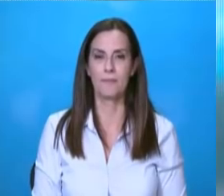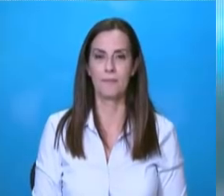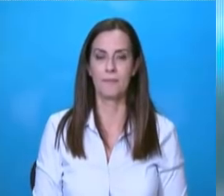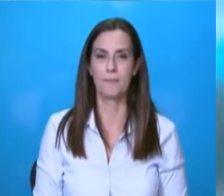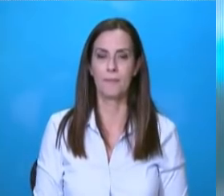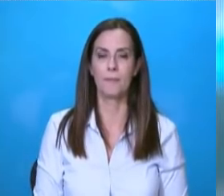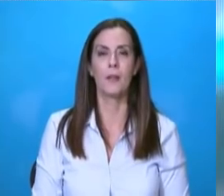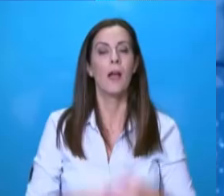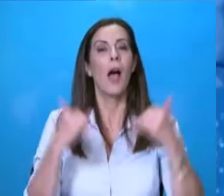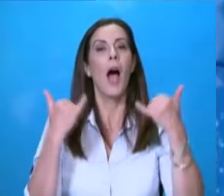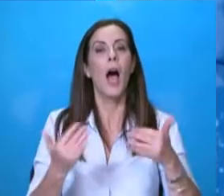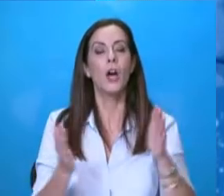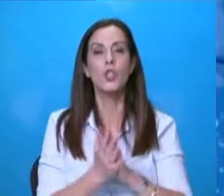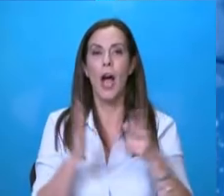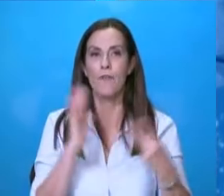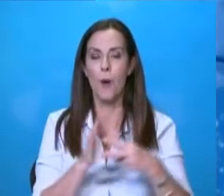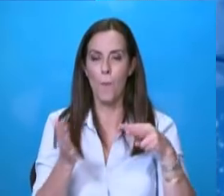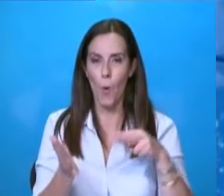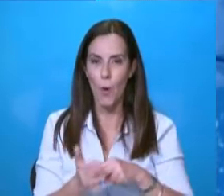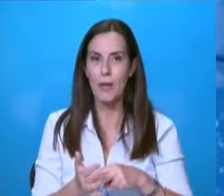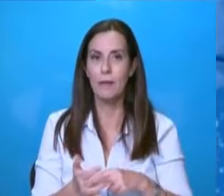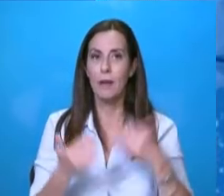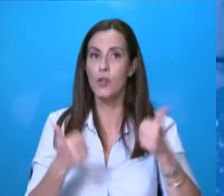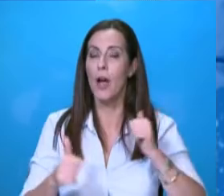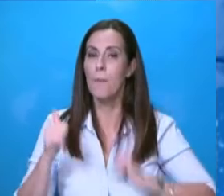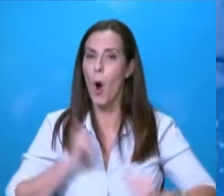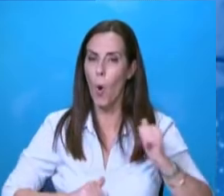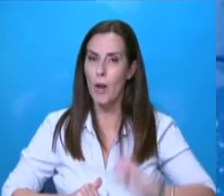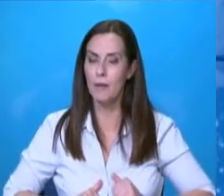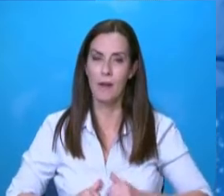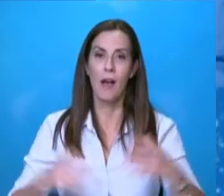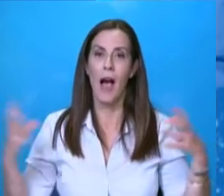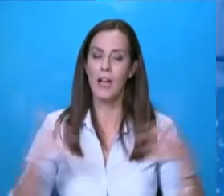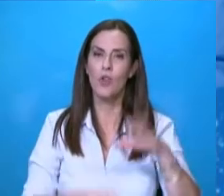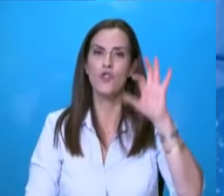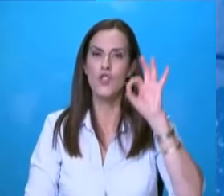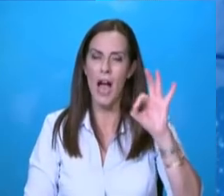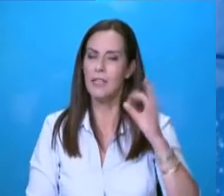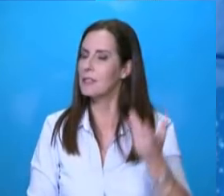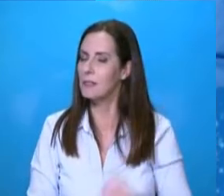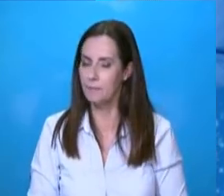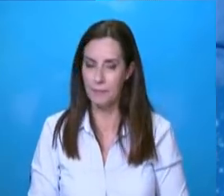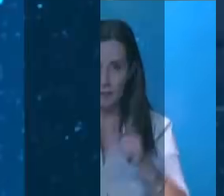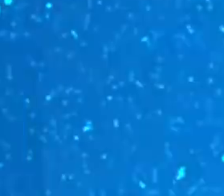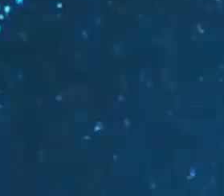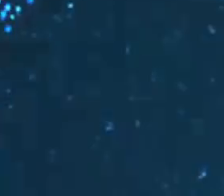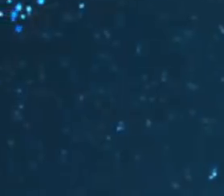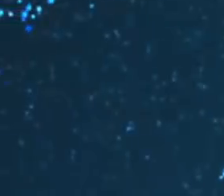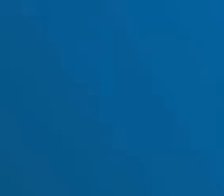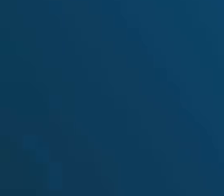אנחנו חוזרים עכשיו לפוליטיקה, ערב בחולון, הכינוס המרכזי של ש"ס, עקיבא וייס כתבנו, אתה נמצא שם.